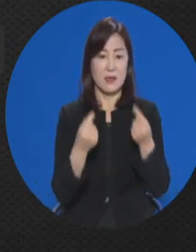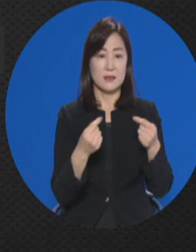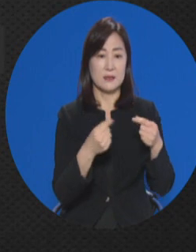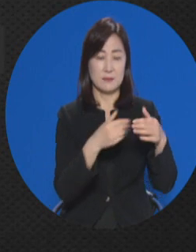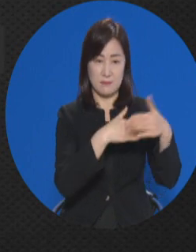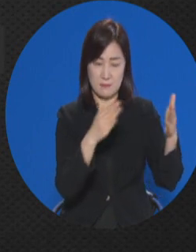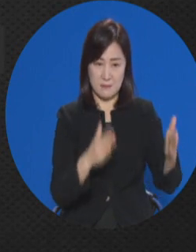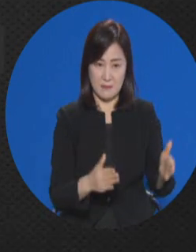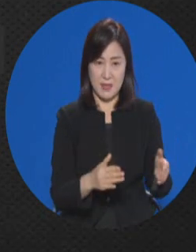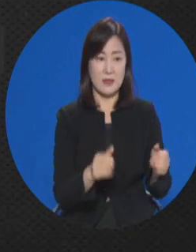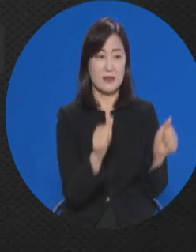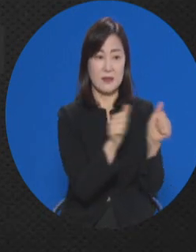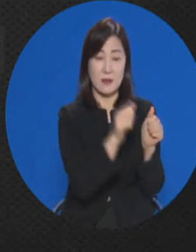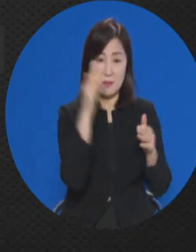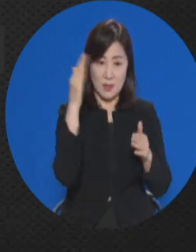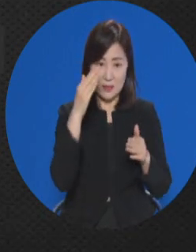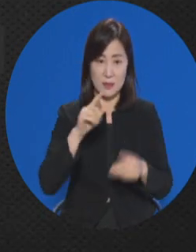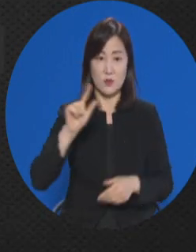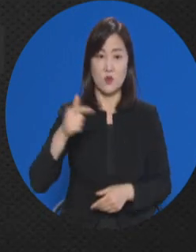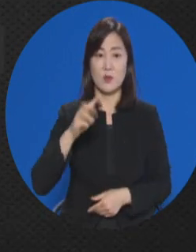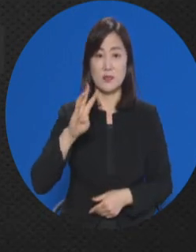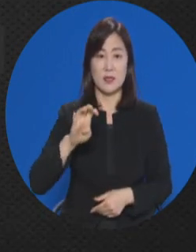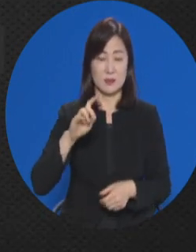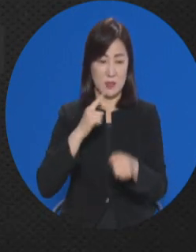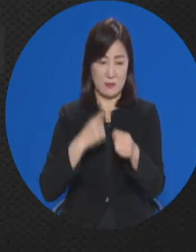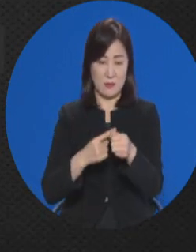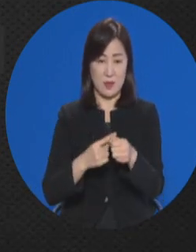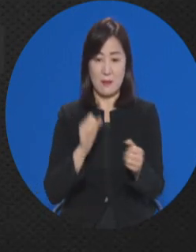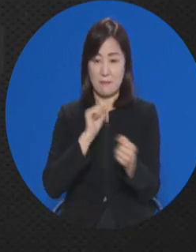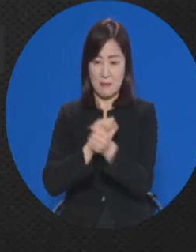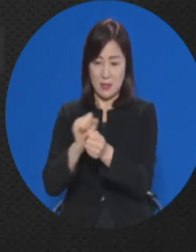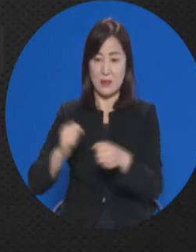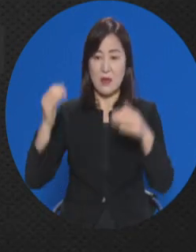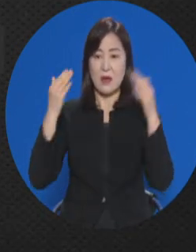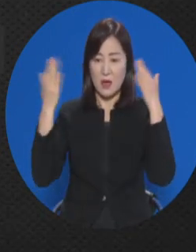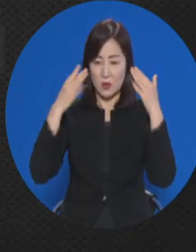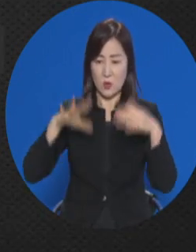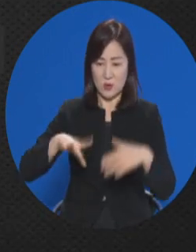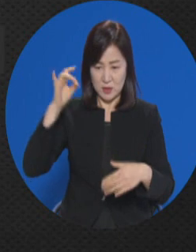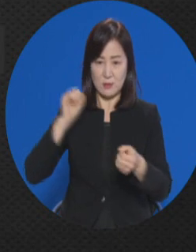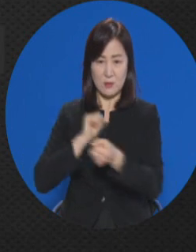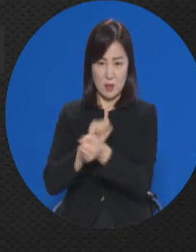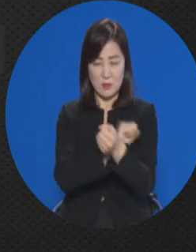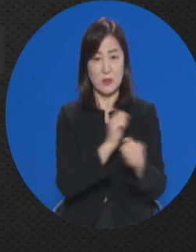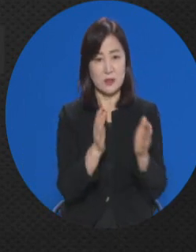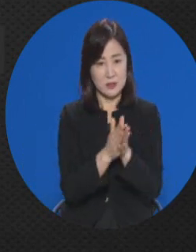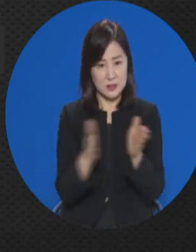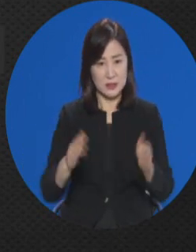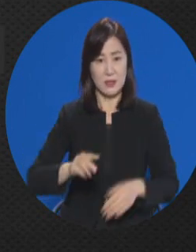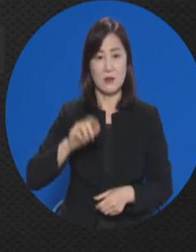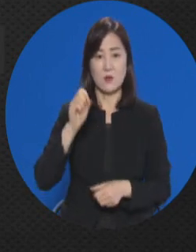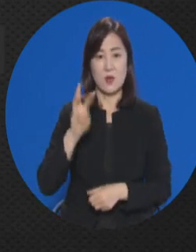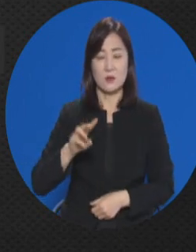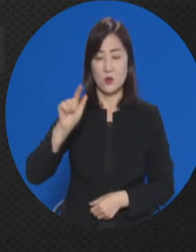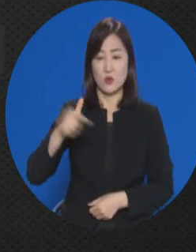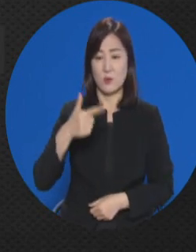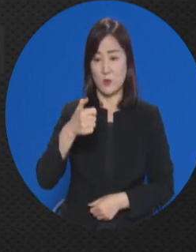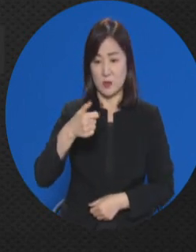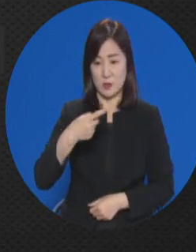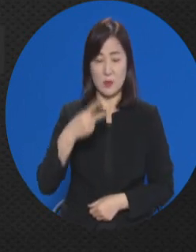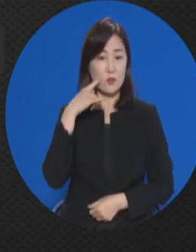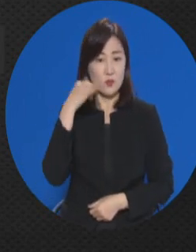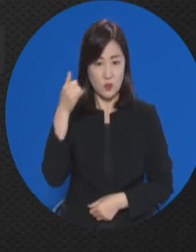광주 646번째 확진자로 이어져 광주 전남 최초의 교내 감염이 됐고 광주 646번째 확진자의 부모